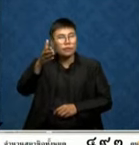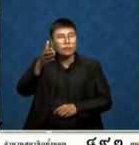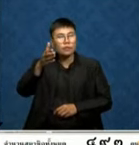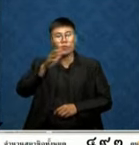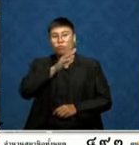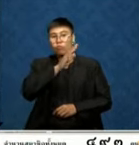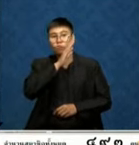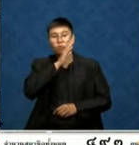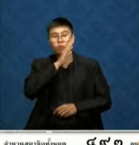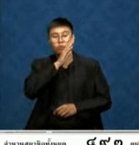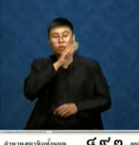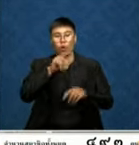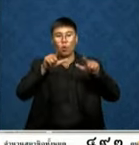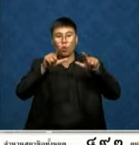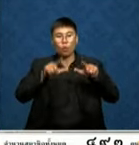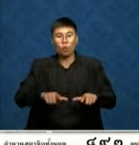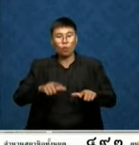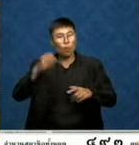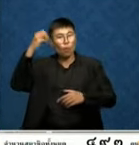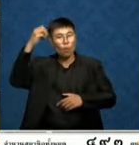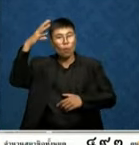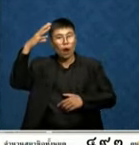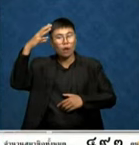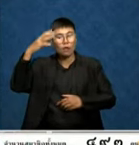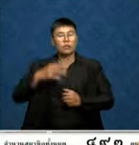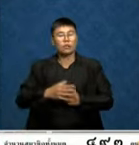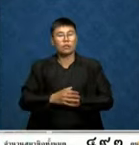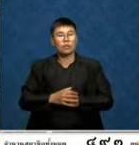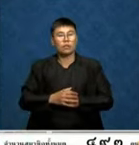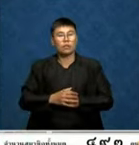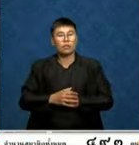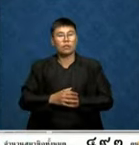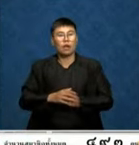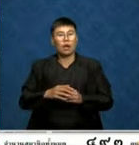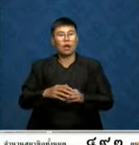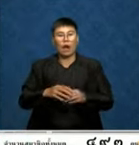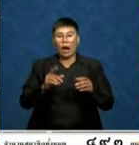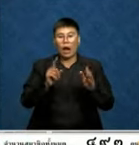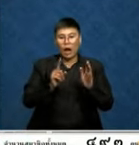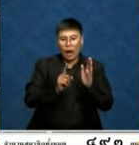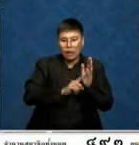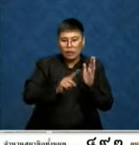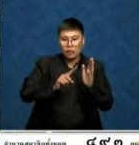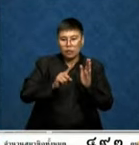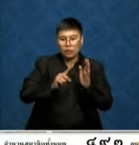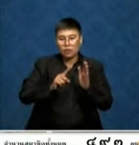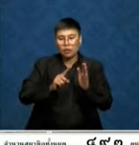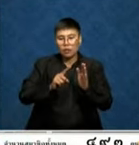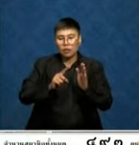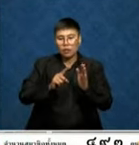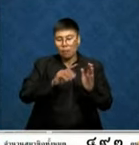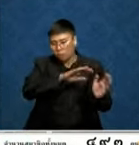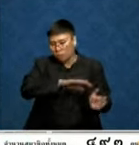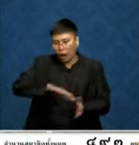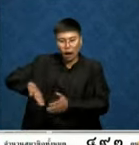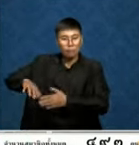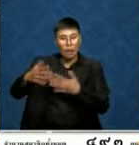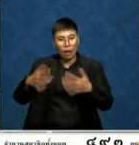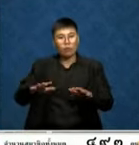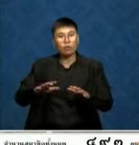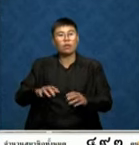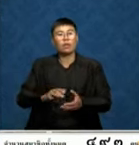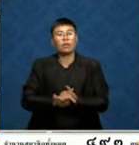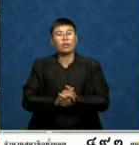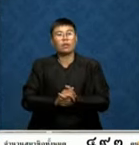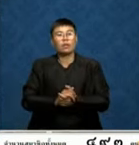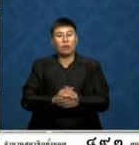ตรการในการลดค่าไฟฟ้าทันทีในเฟสแรกได้ผ่านพ้นไประยะจากนี้เนี่ยท่